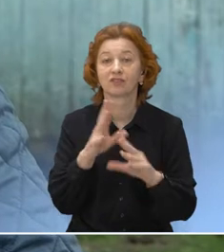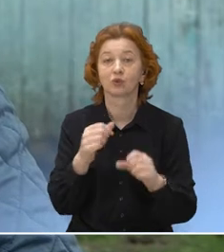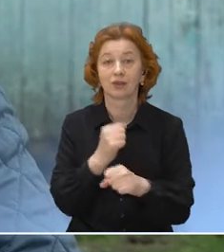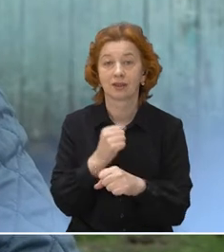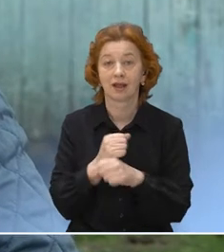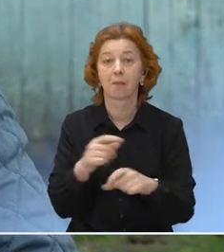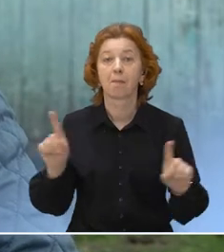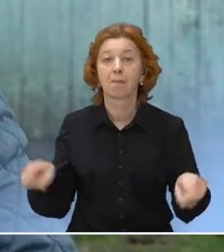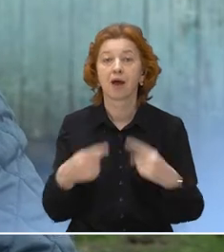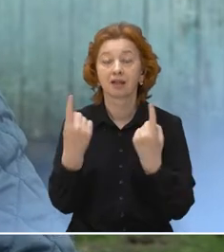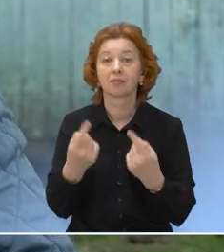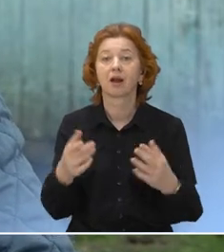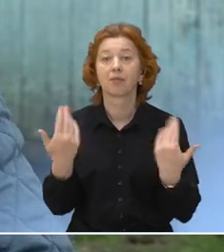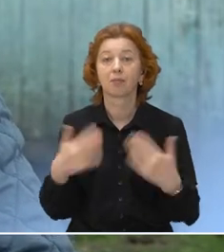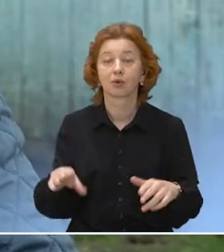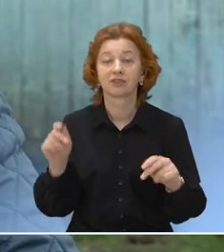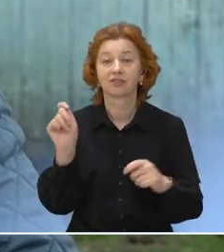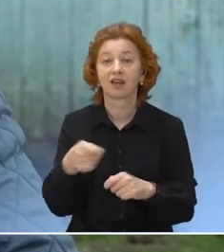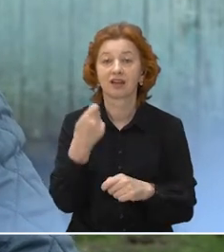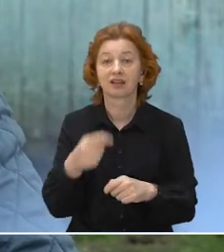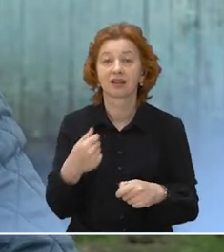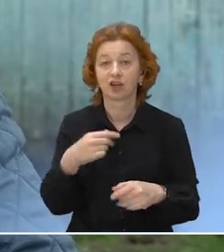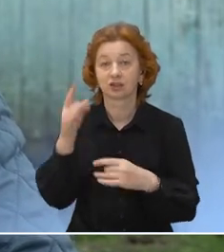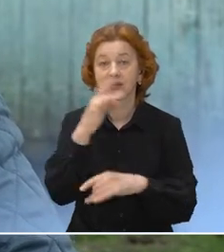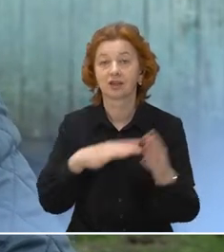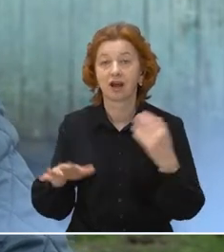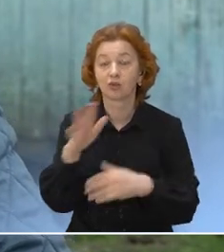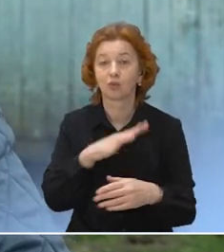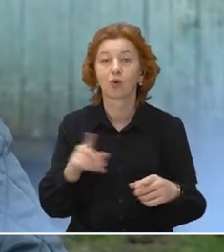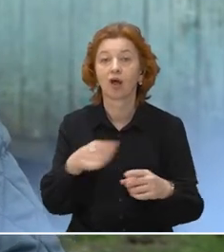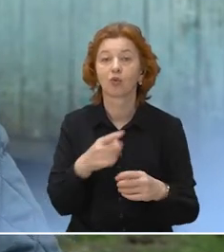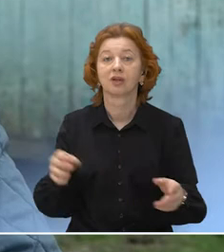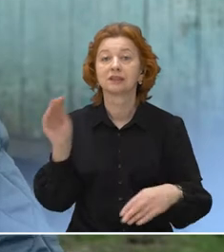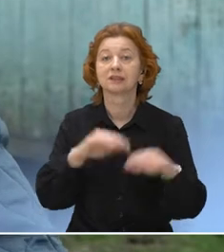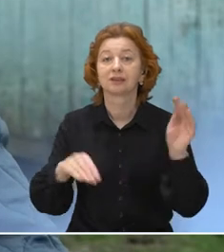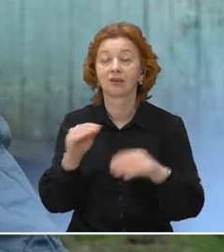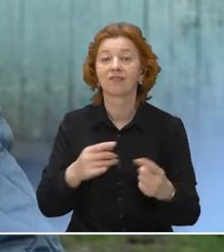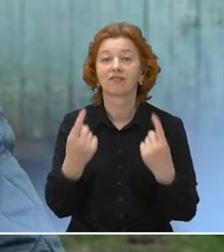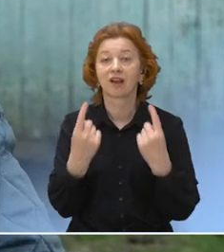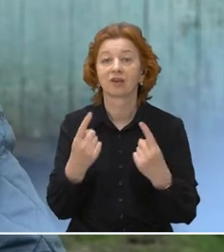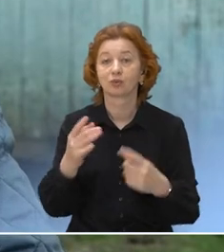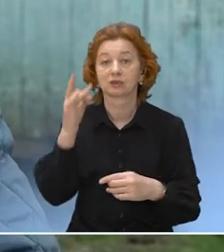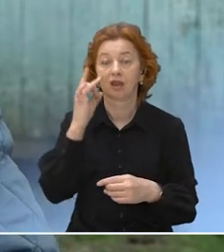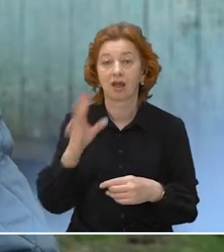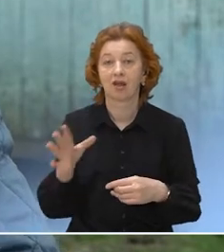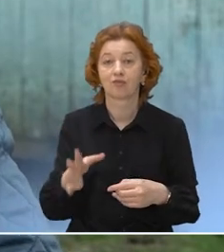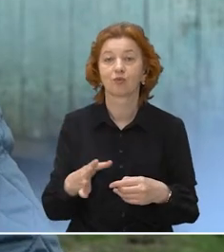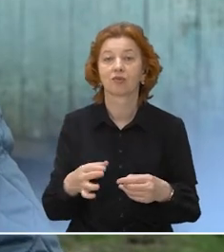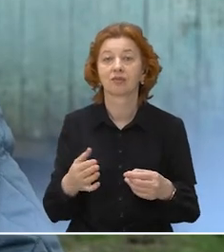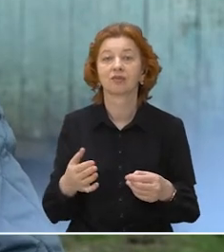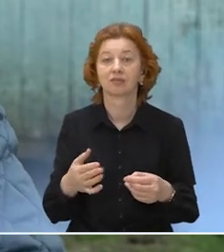делали. Те, которые поднимали после войны нашу страну, те, которые создавали великую